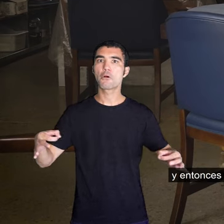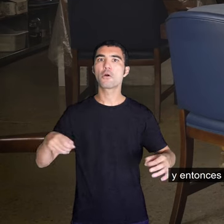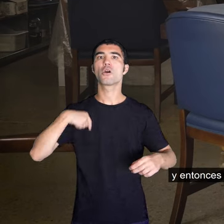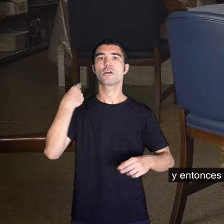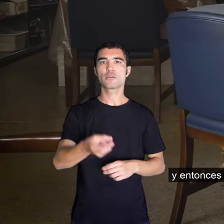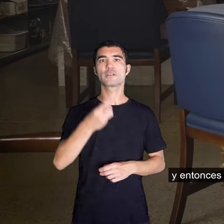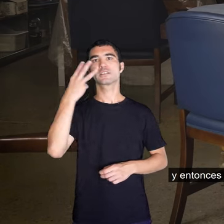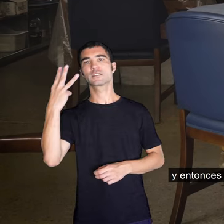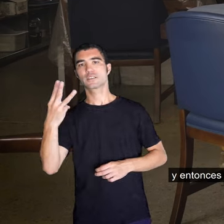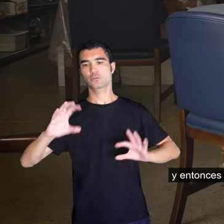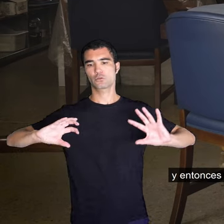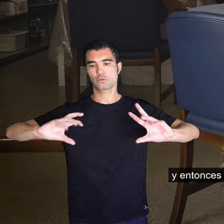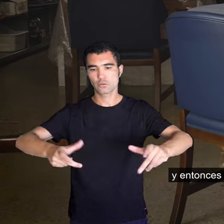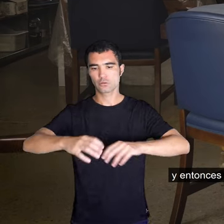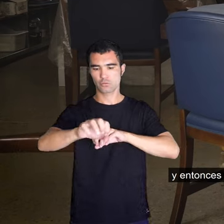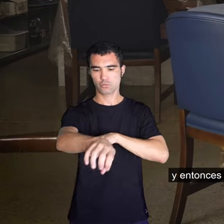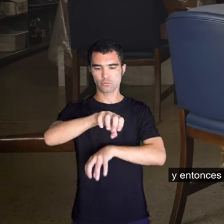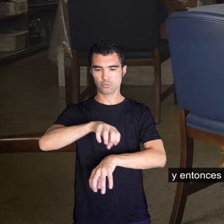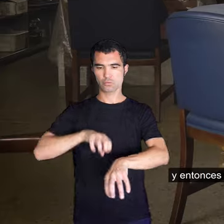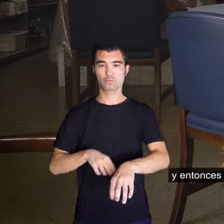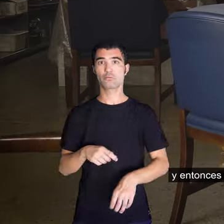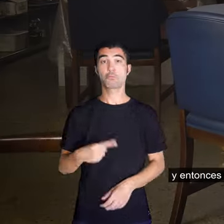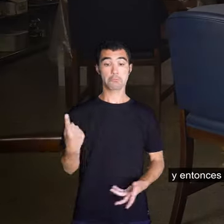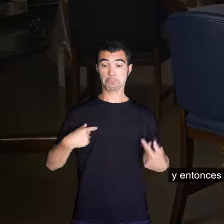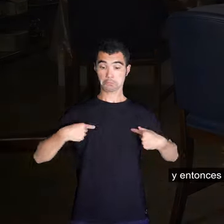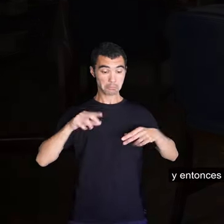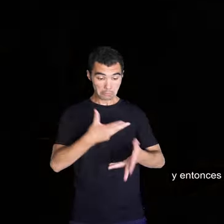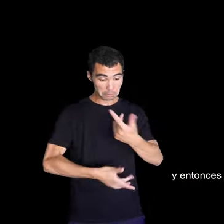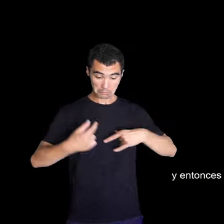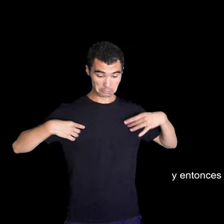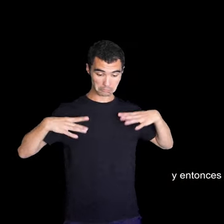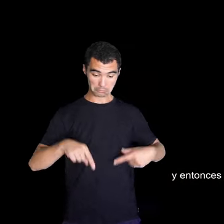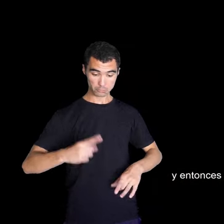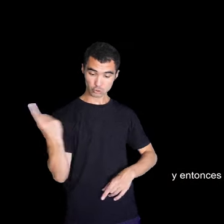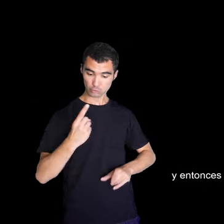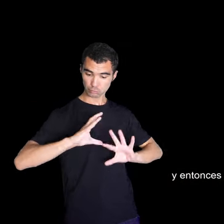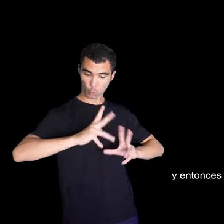de tres corrons i de quatre corrons que es tirava tota sola.